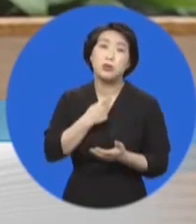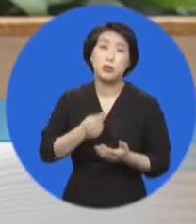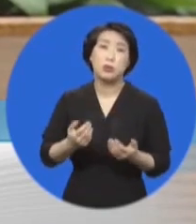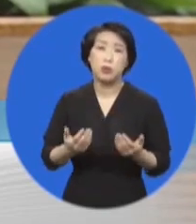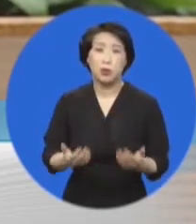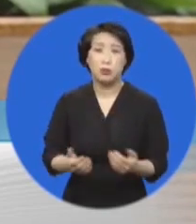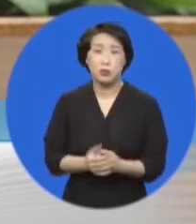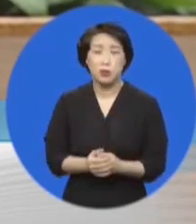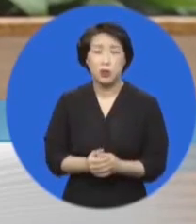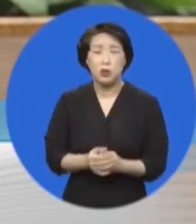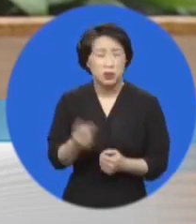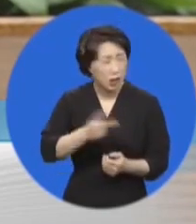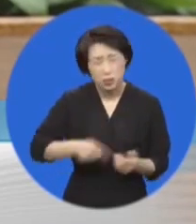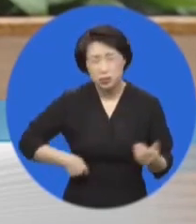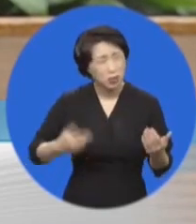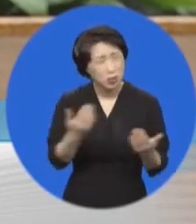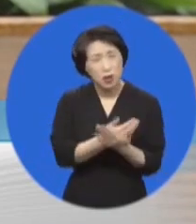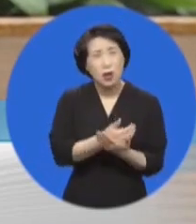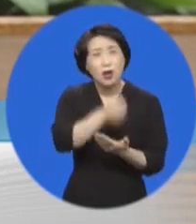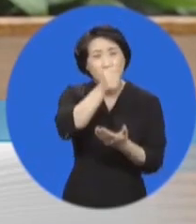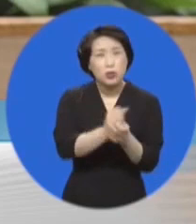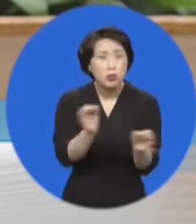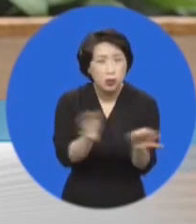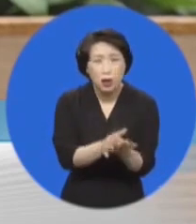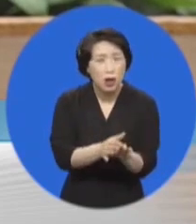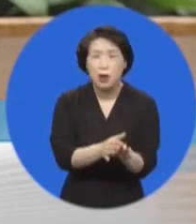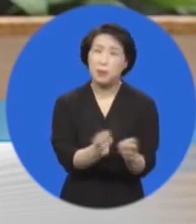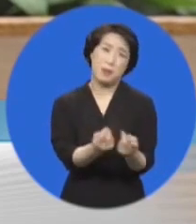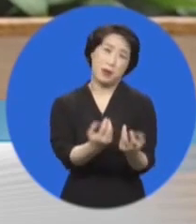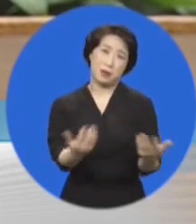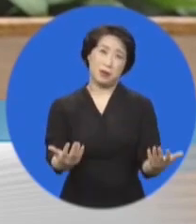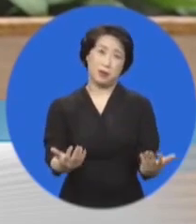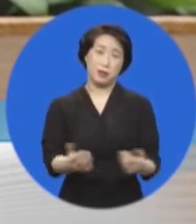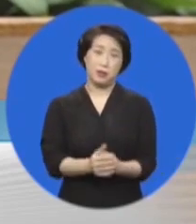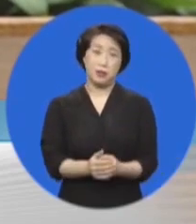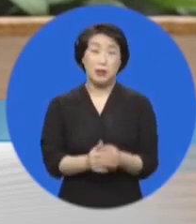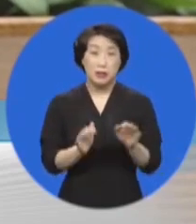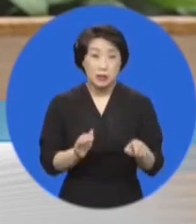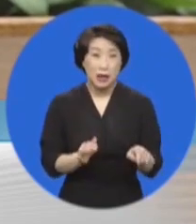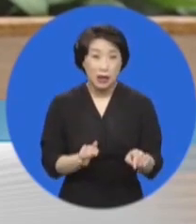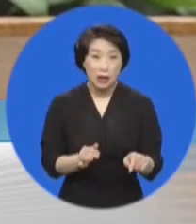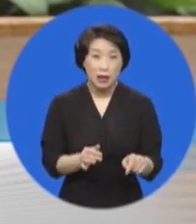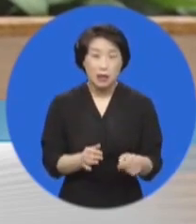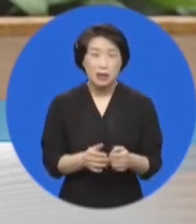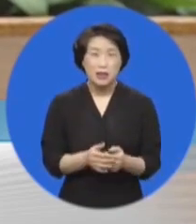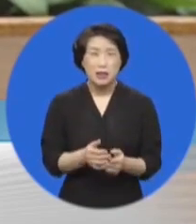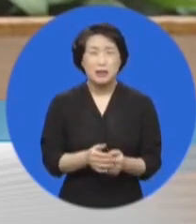범한즉 다시는 속지 않은 죄사가 없고 아주